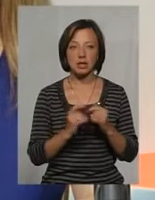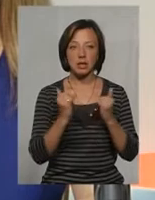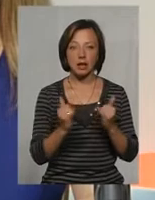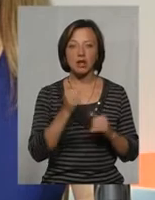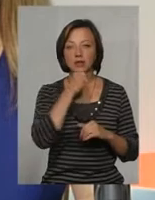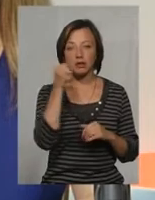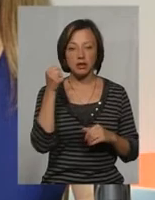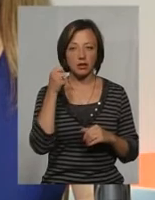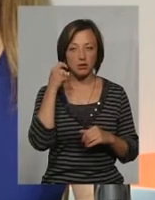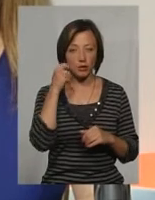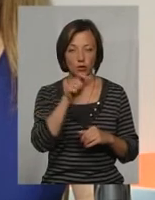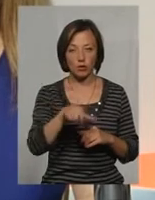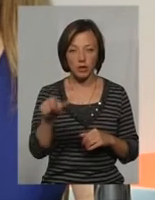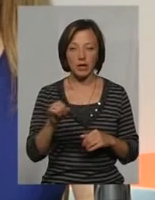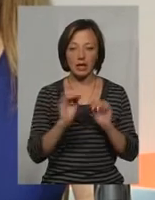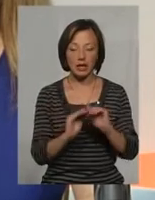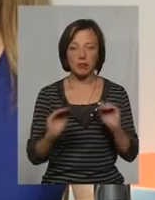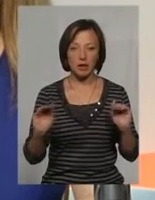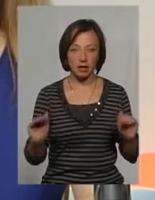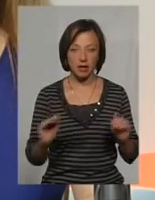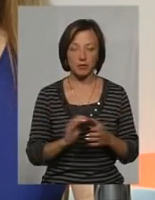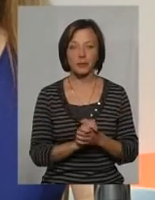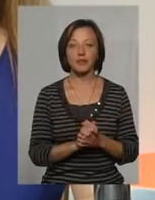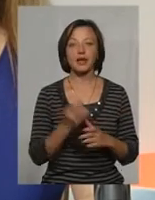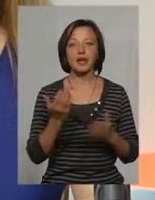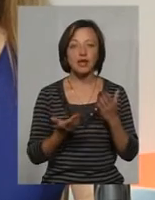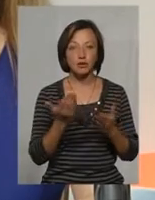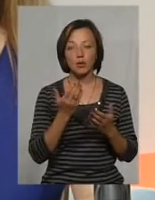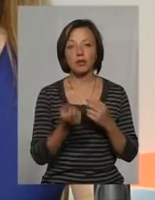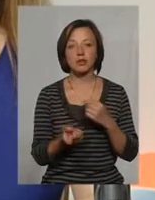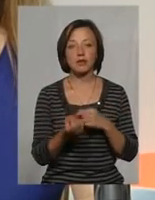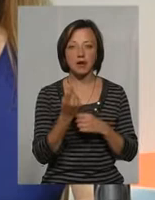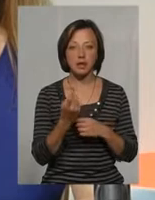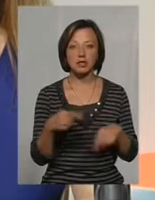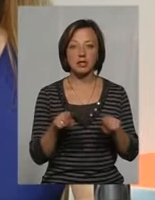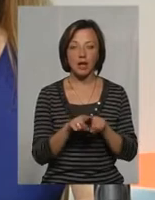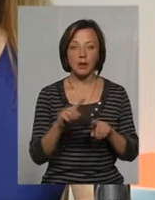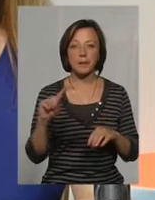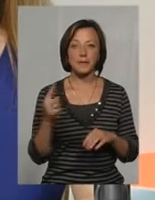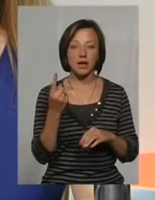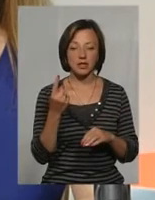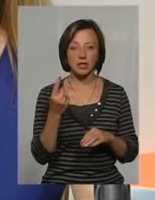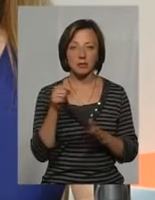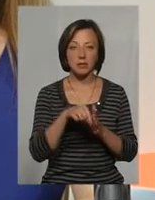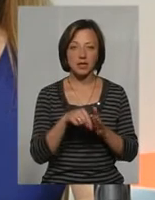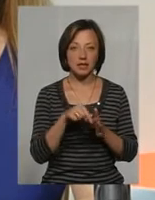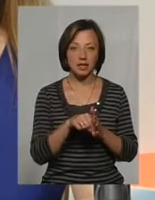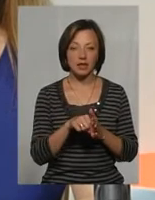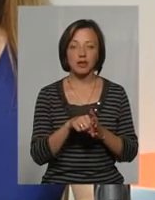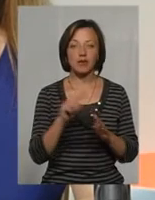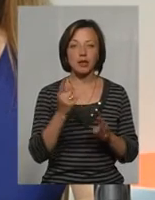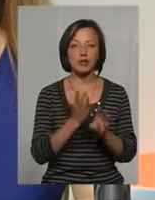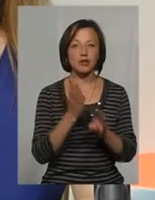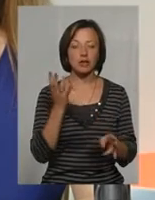людей похилого віку і для маленьких людей. Тому, якщо з'являються такі перші признаки, в першу